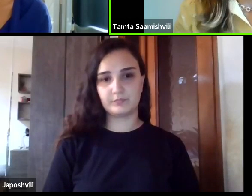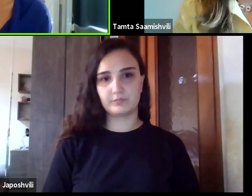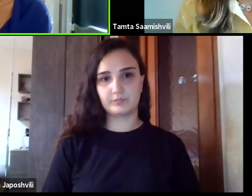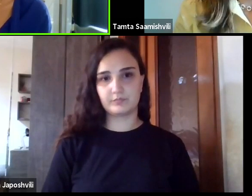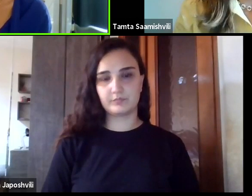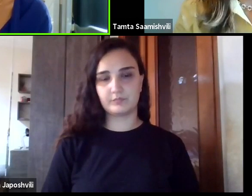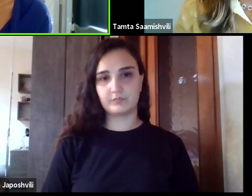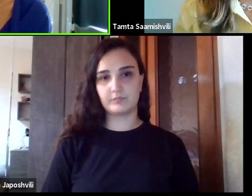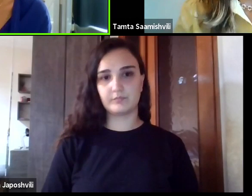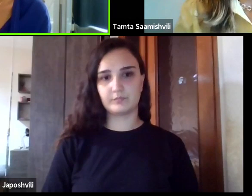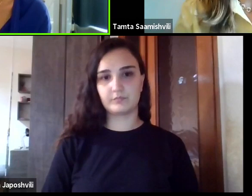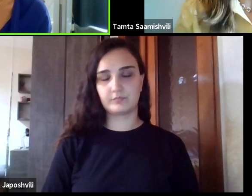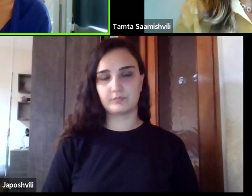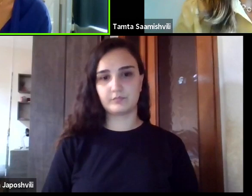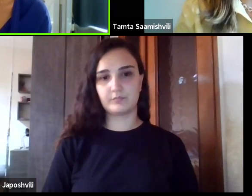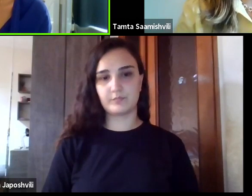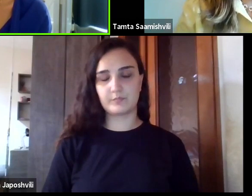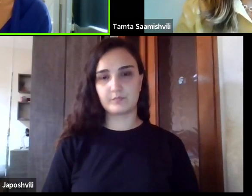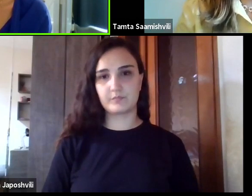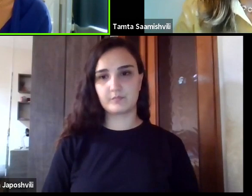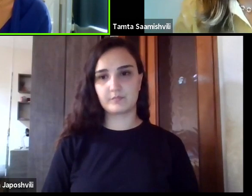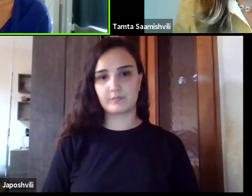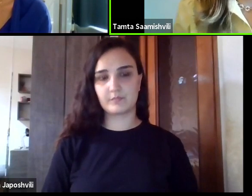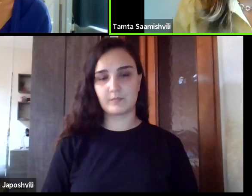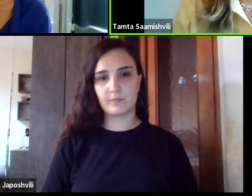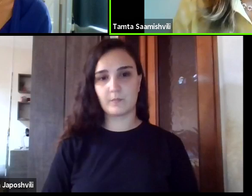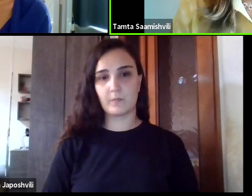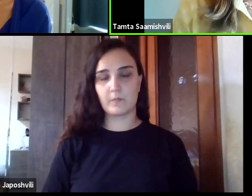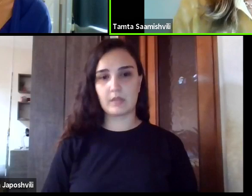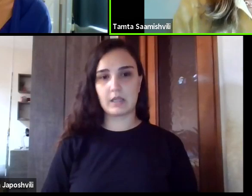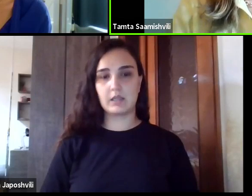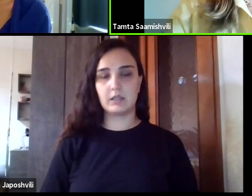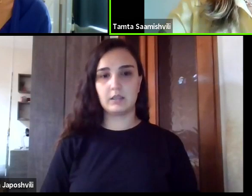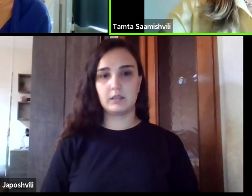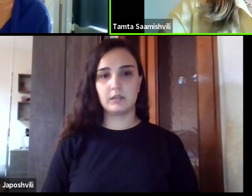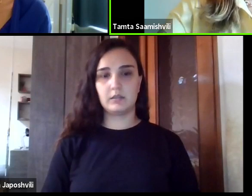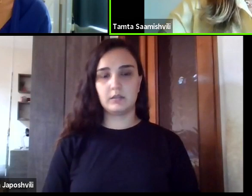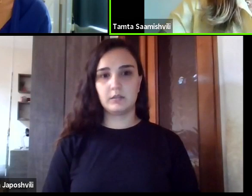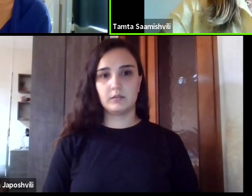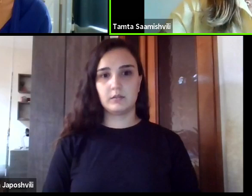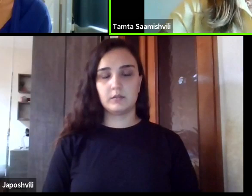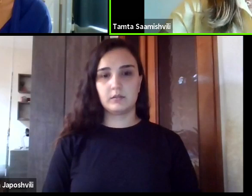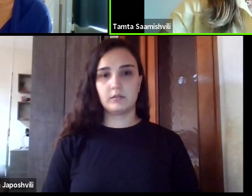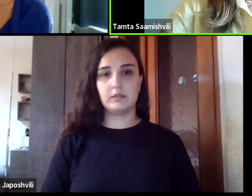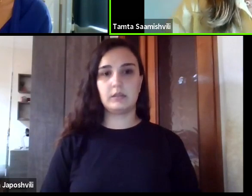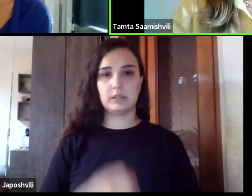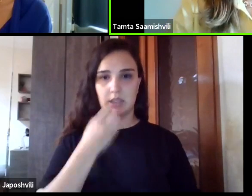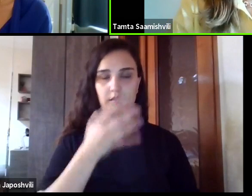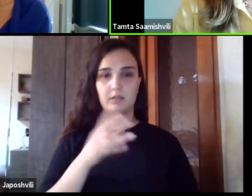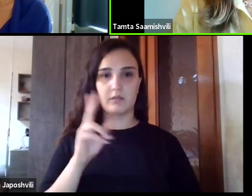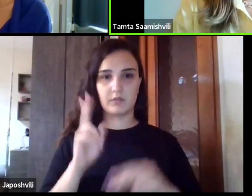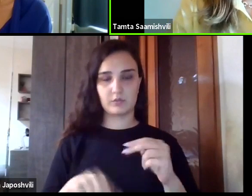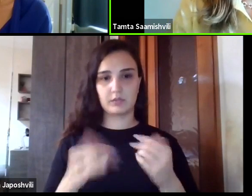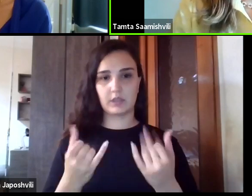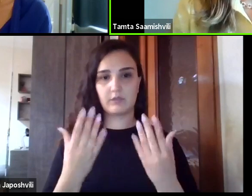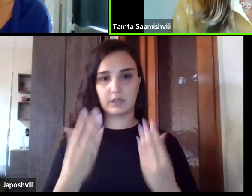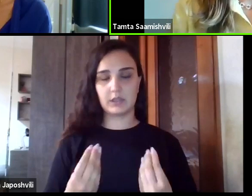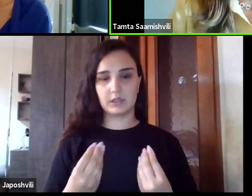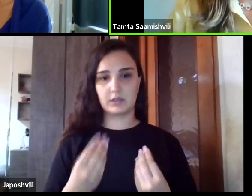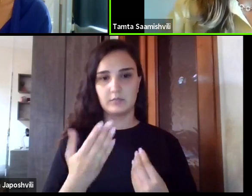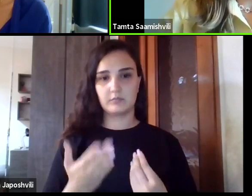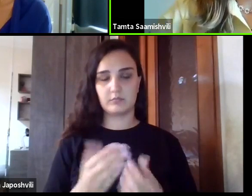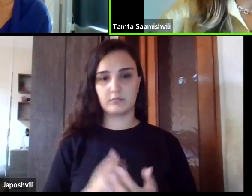გაგიზიარებენ. გაგიზიარებენ. მაინტერესებს. კარგი, დავასრულოთ დღევანდელი